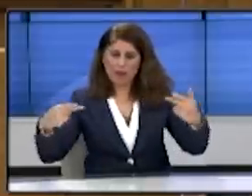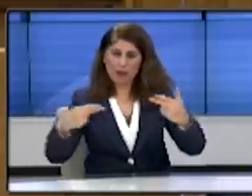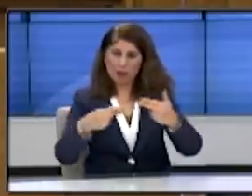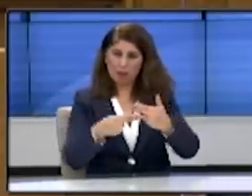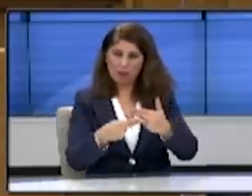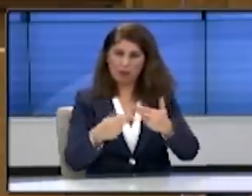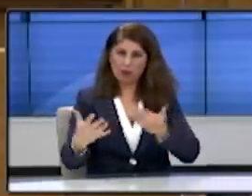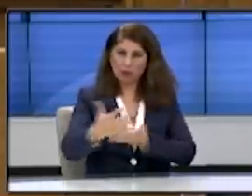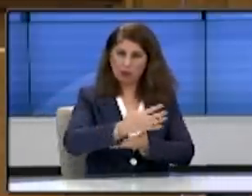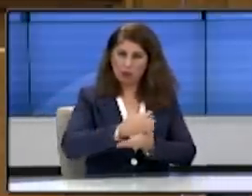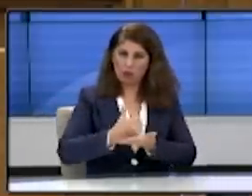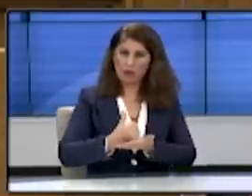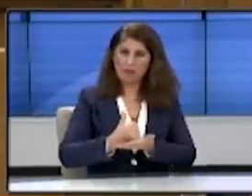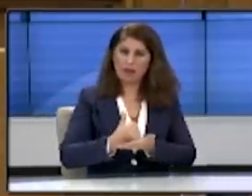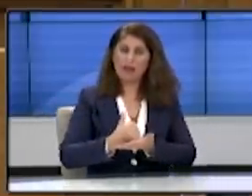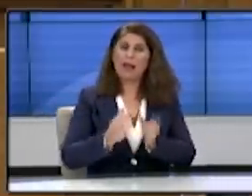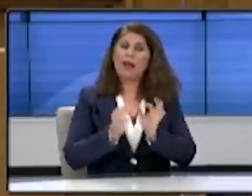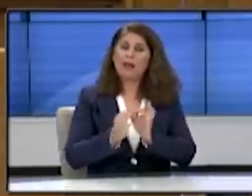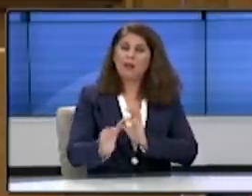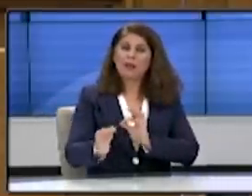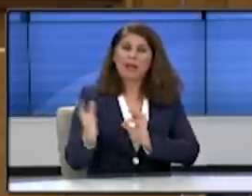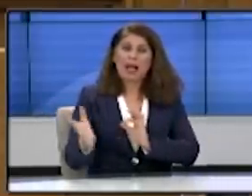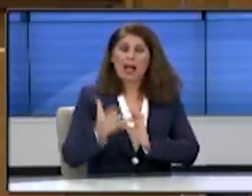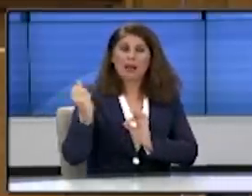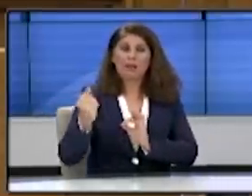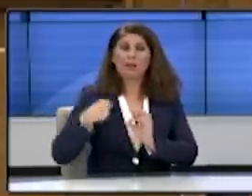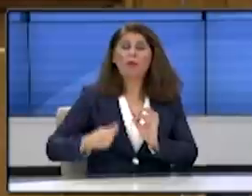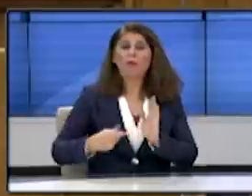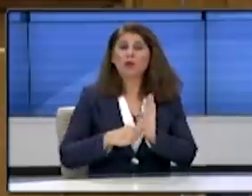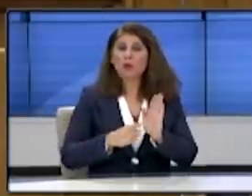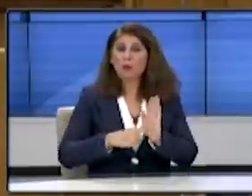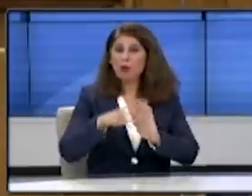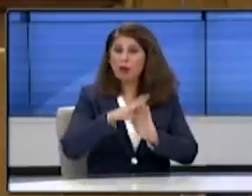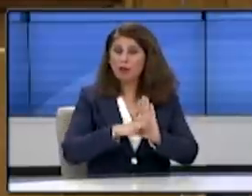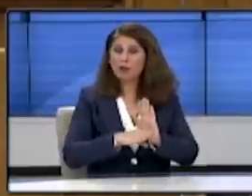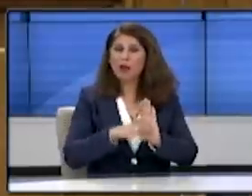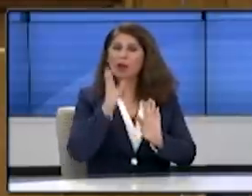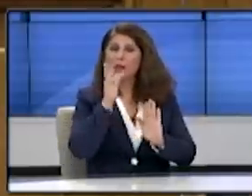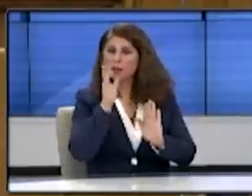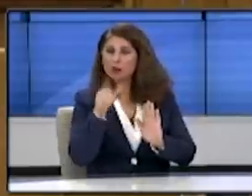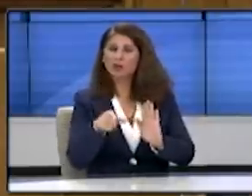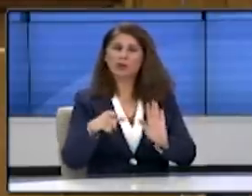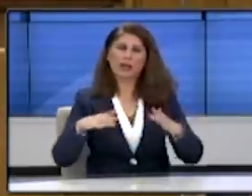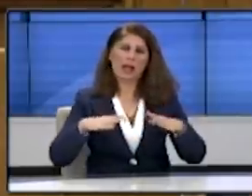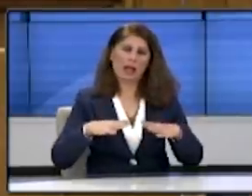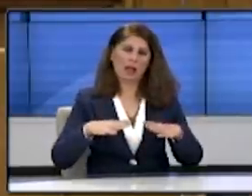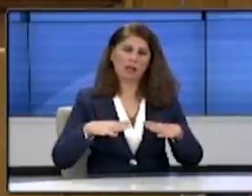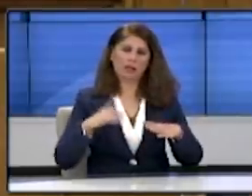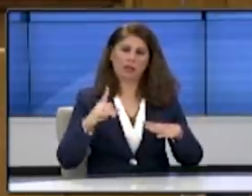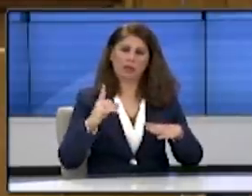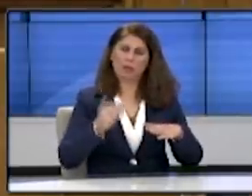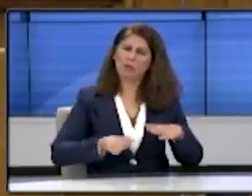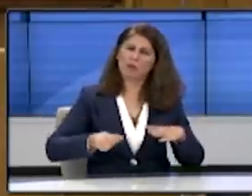περικοπές στο εισόδημα, η εφαρμογή αυστηρών δημοσιονομικών κανόνων, αλλά η προσωρινή χαλάρωσή τους και μια